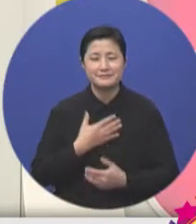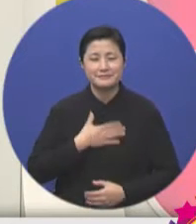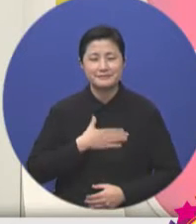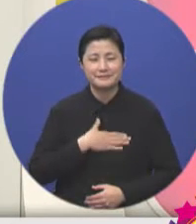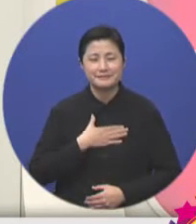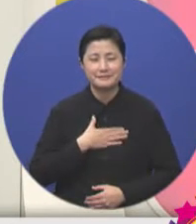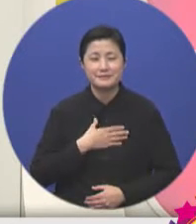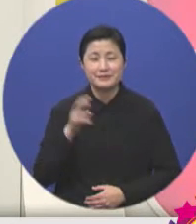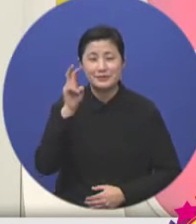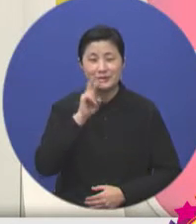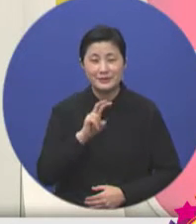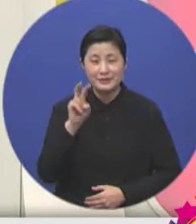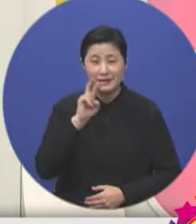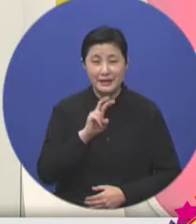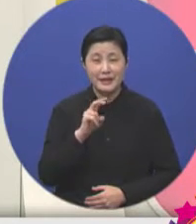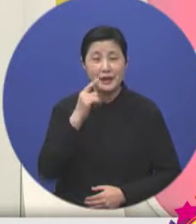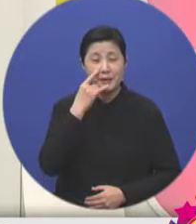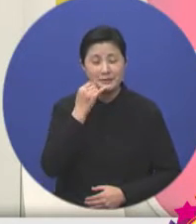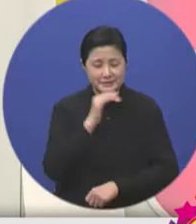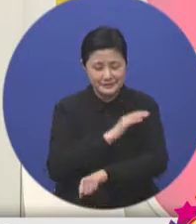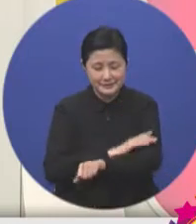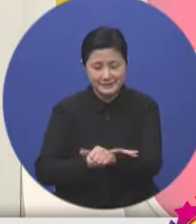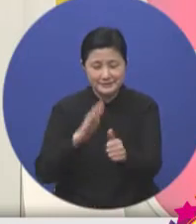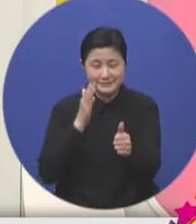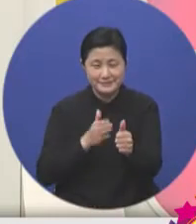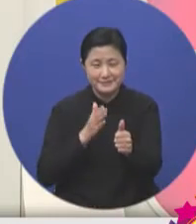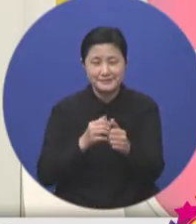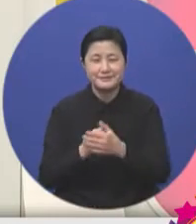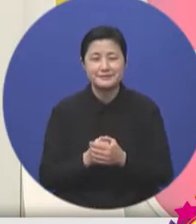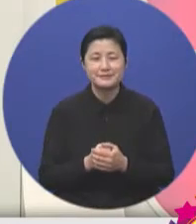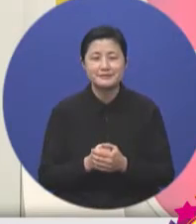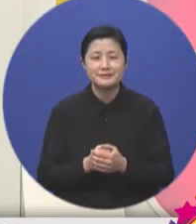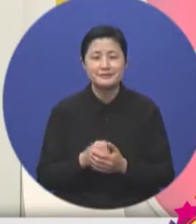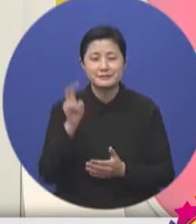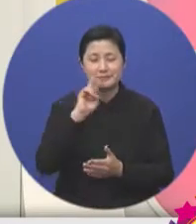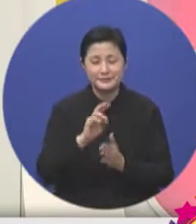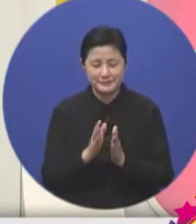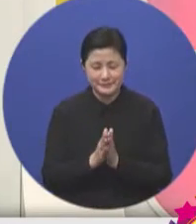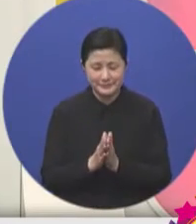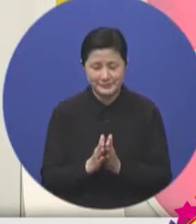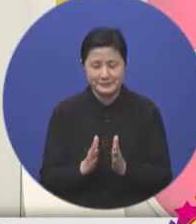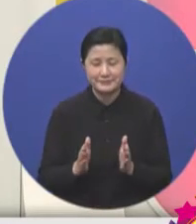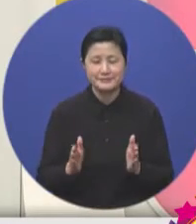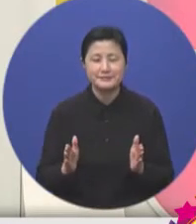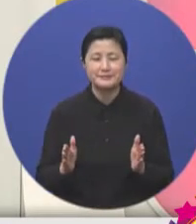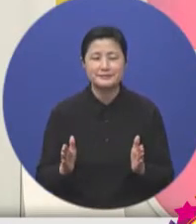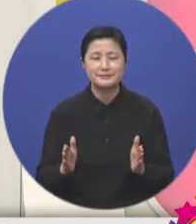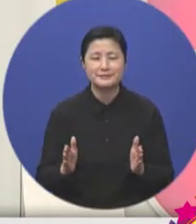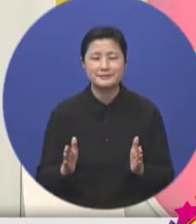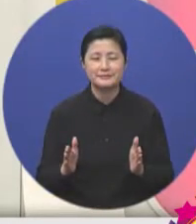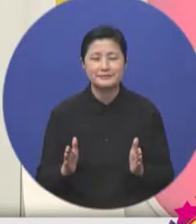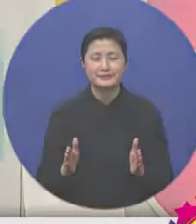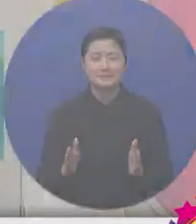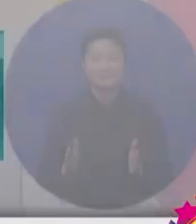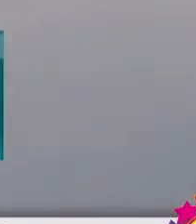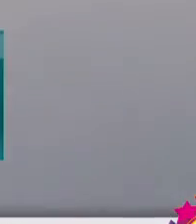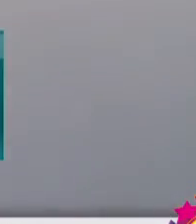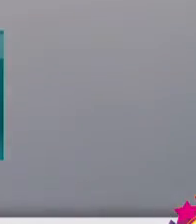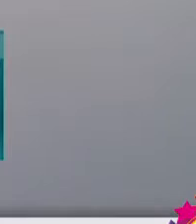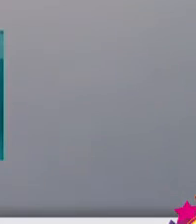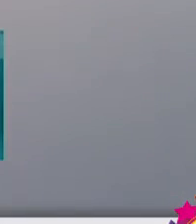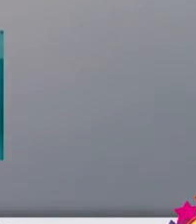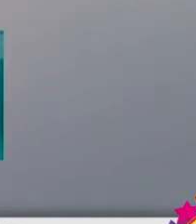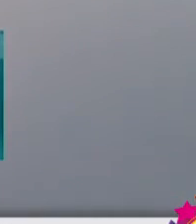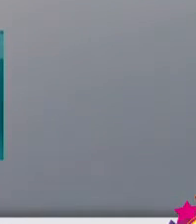알겠습니다. 아버님, 노래 또 어머님 그럼 잘 불러주세요. 예, 예. 자, 예. 노래 갑니다. 어머님.